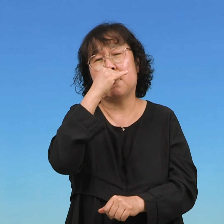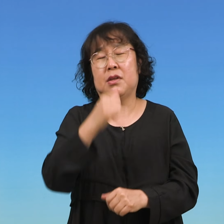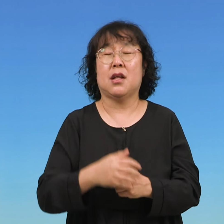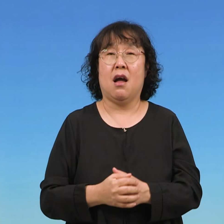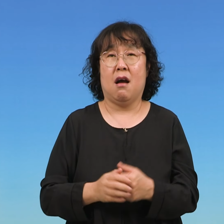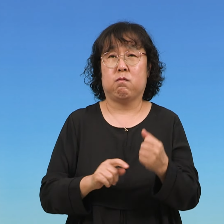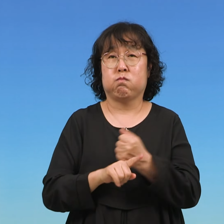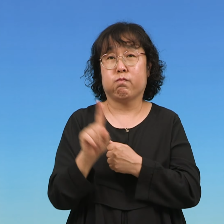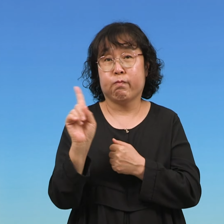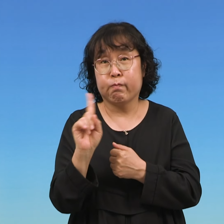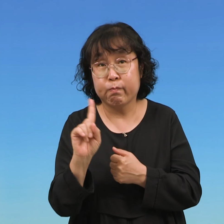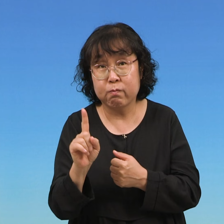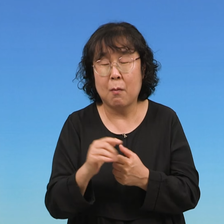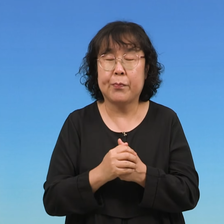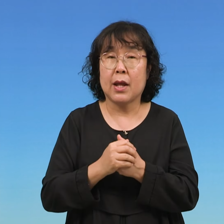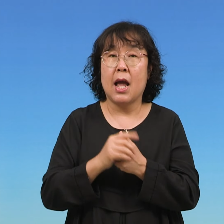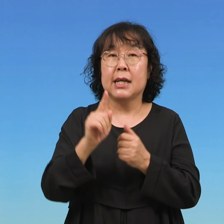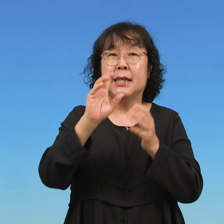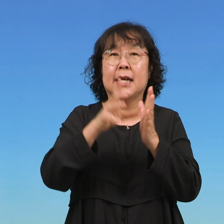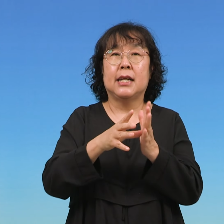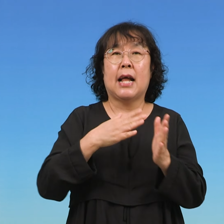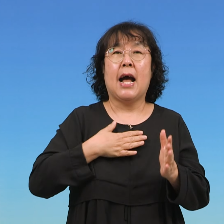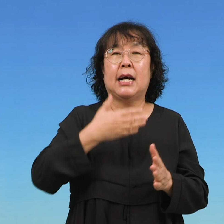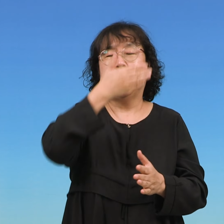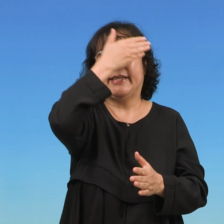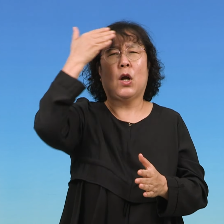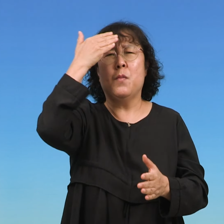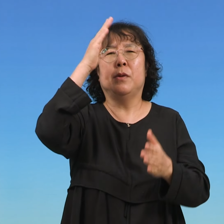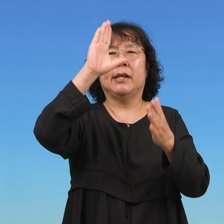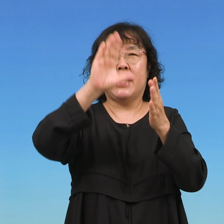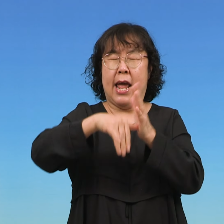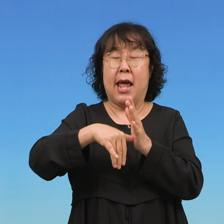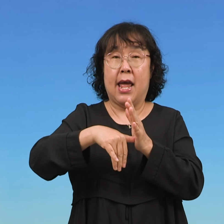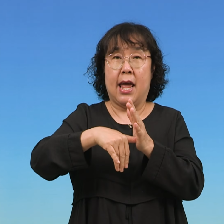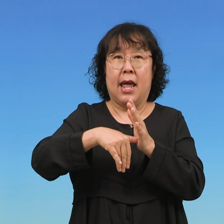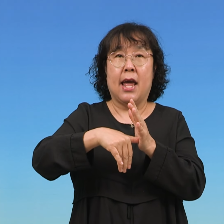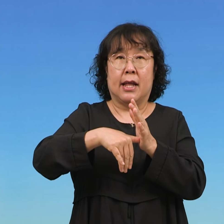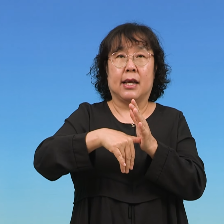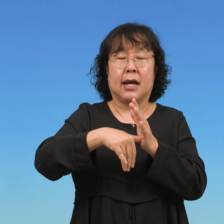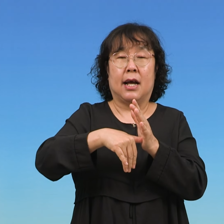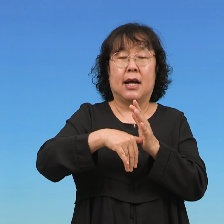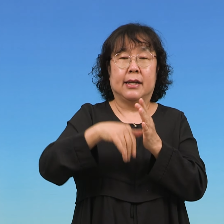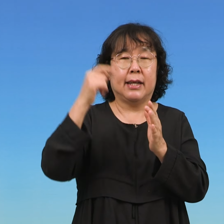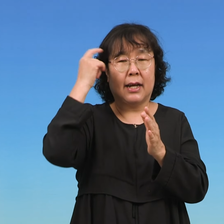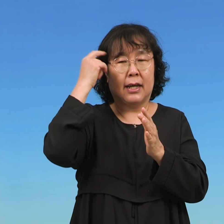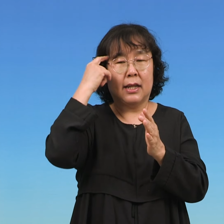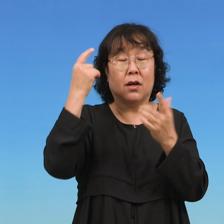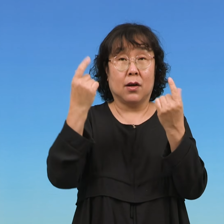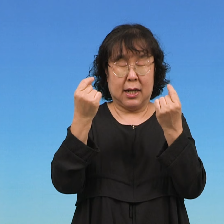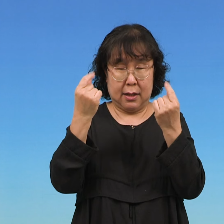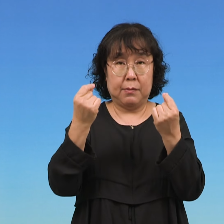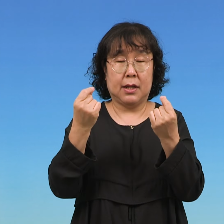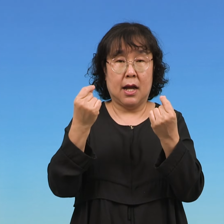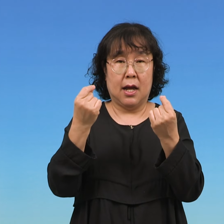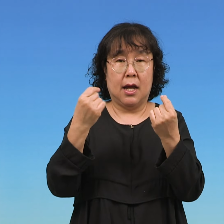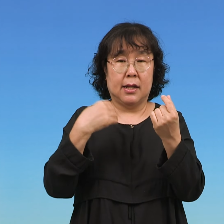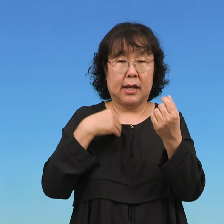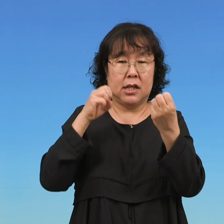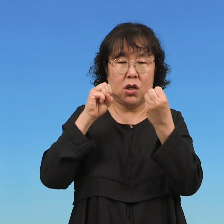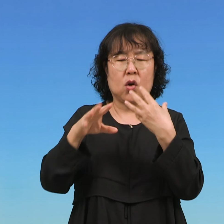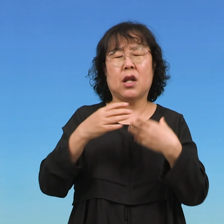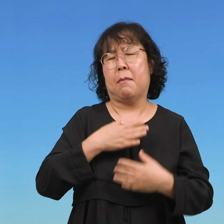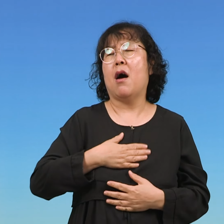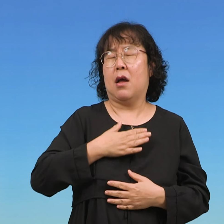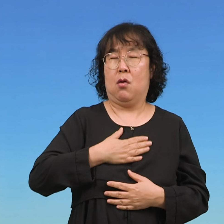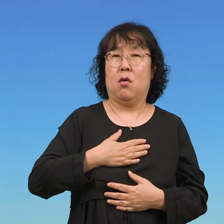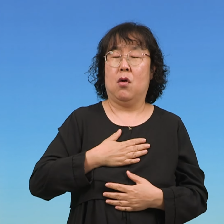왜 그렇습니까 그때는 좀 젊을 때니까 또 뭐 이런 과격한 생각을 했던 것 같아요 정답을